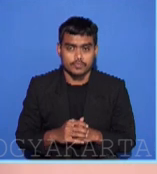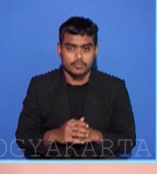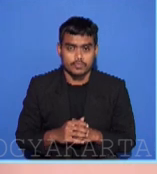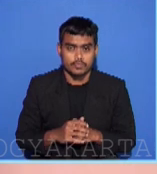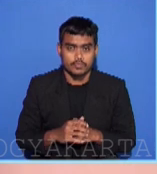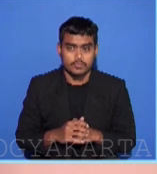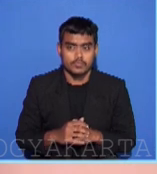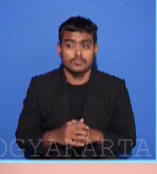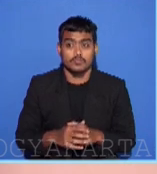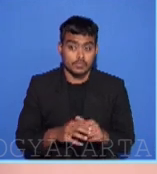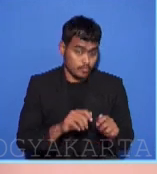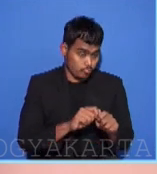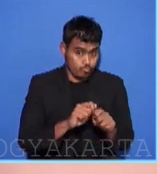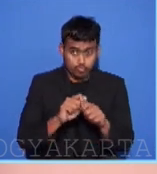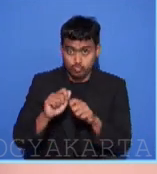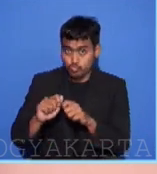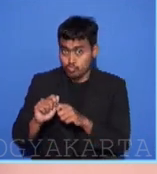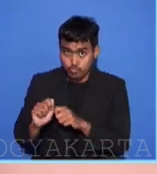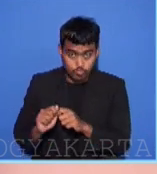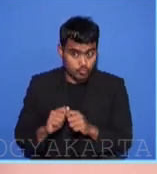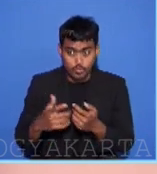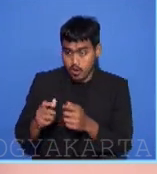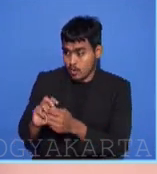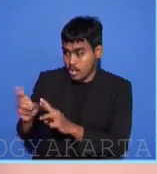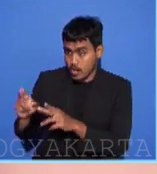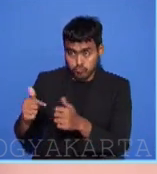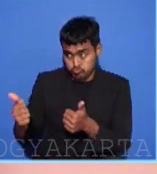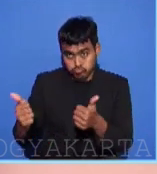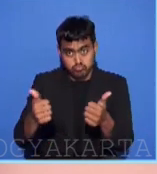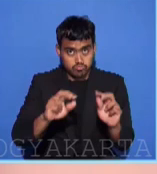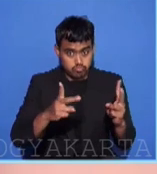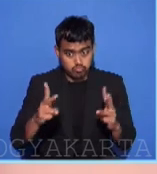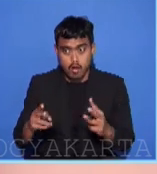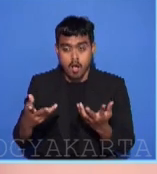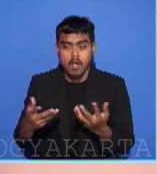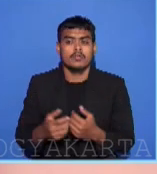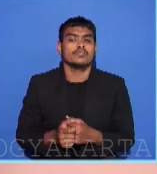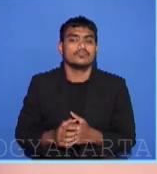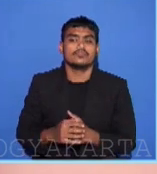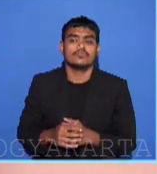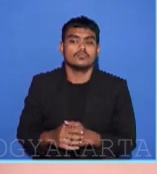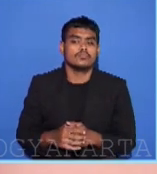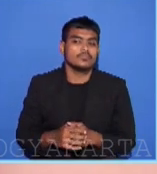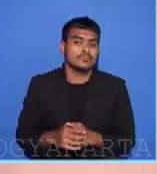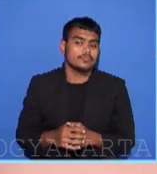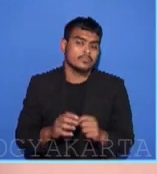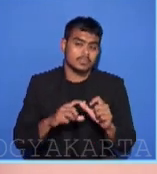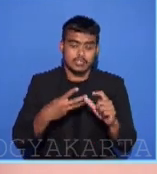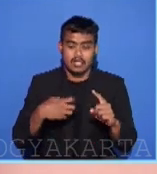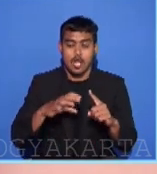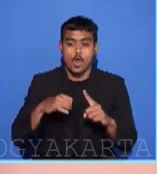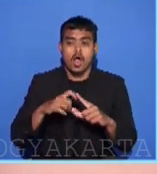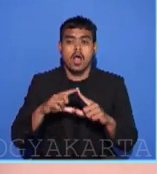proses perbaikan dan penggantian sarana pendukung aliran air Selokan Mataram saat ini sudah dilakukan salah satunya